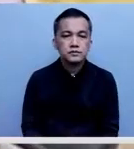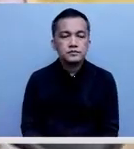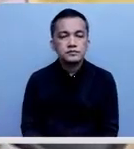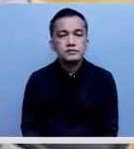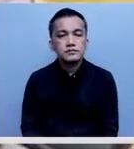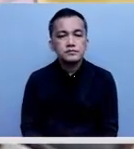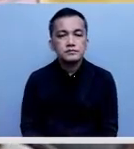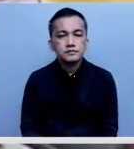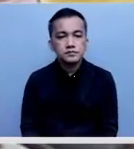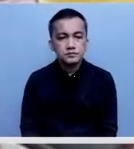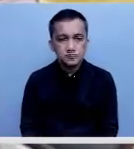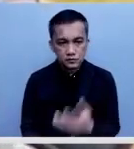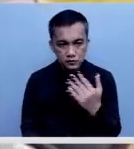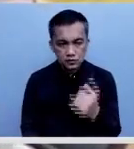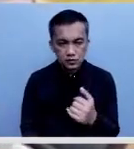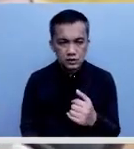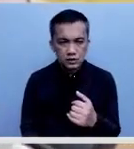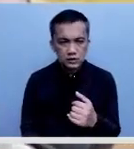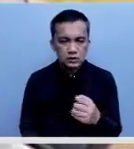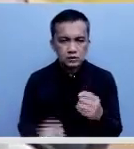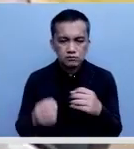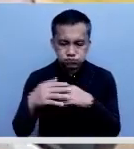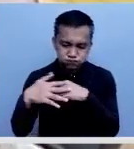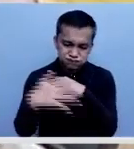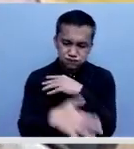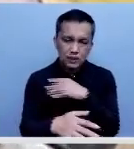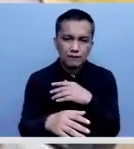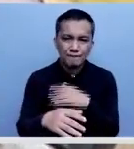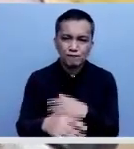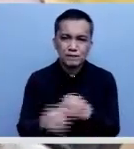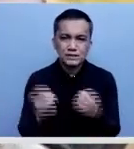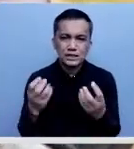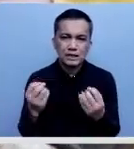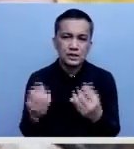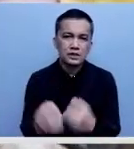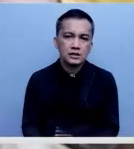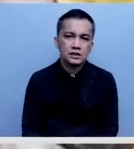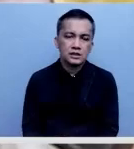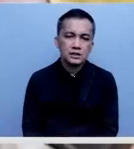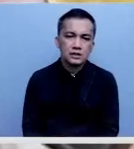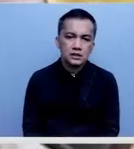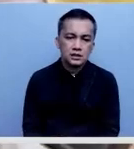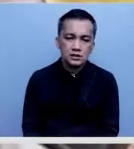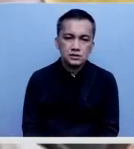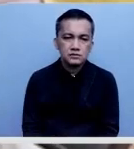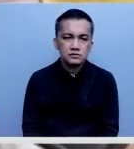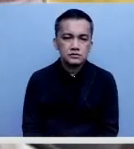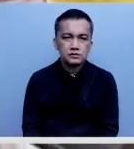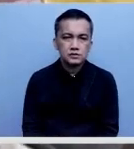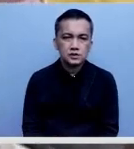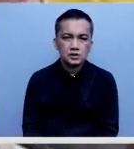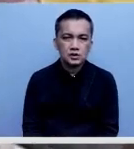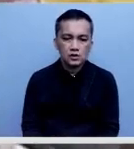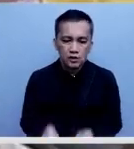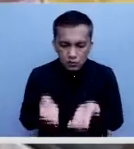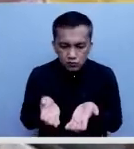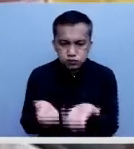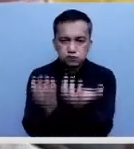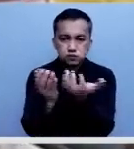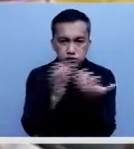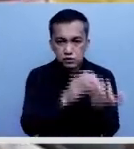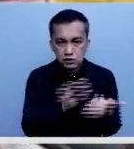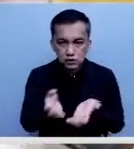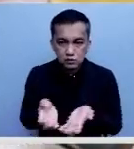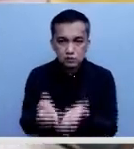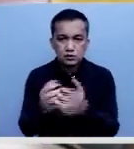Kaya makapal yung slide dito. Kaya nag-request kami ng loader sa City